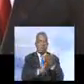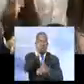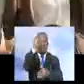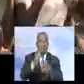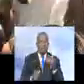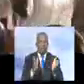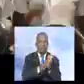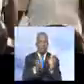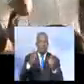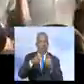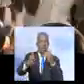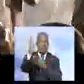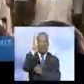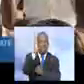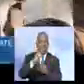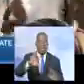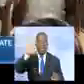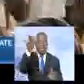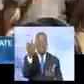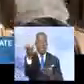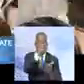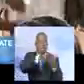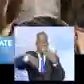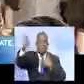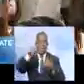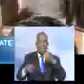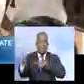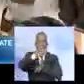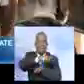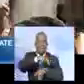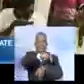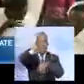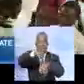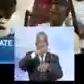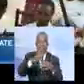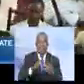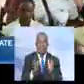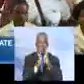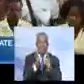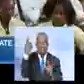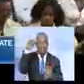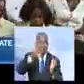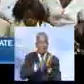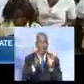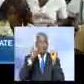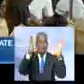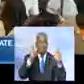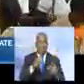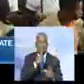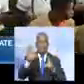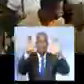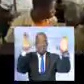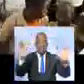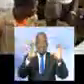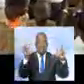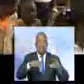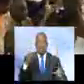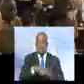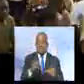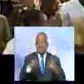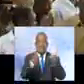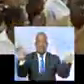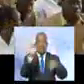Dieu. La 5e édition de la Journée nationale de prière pour l'école ivoirienne est célébrée dans différents lieux de culte et partout